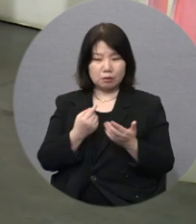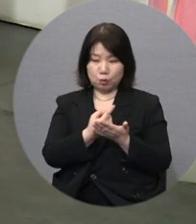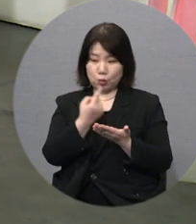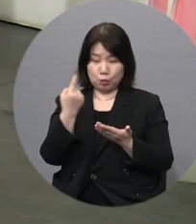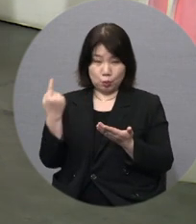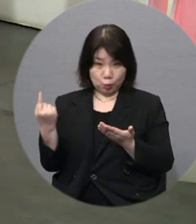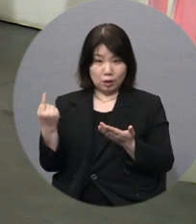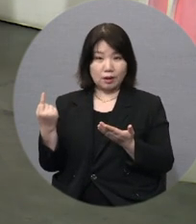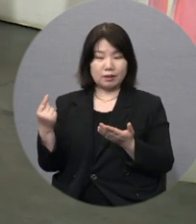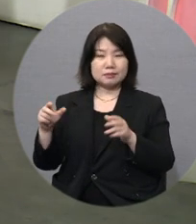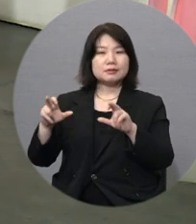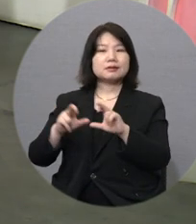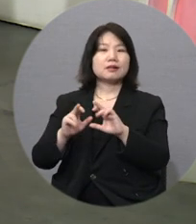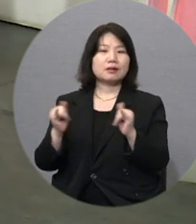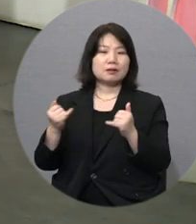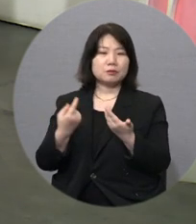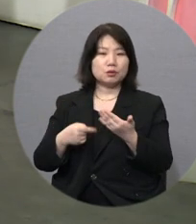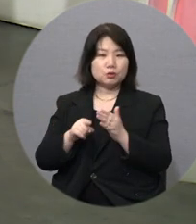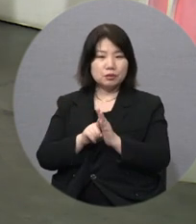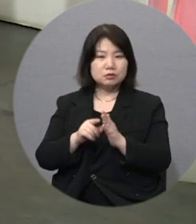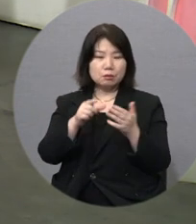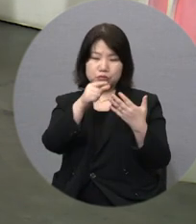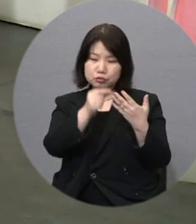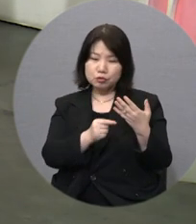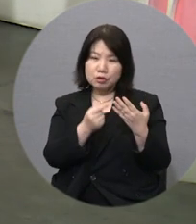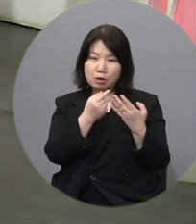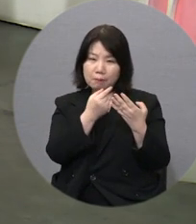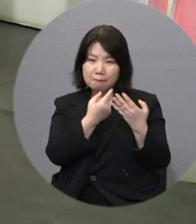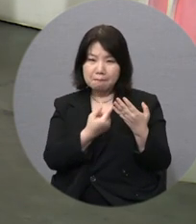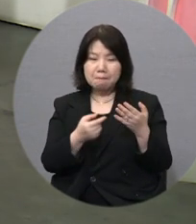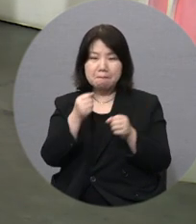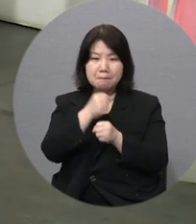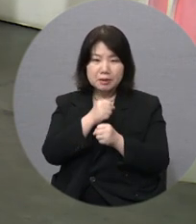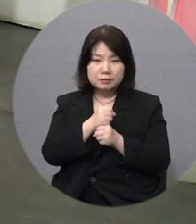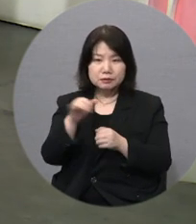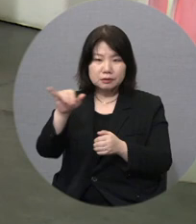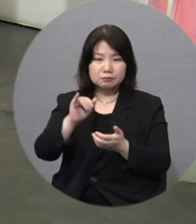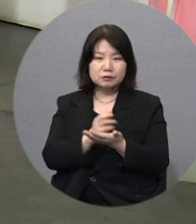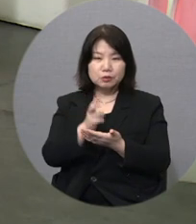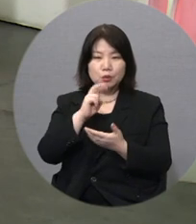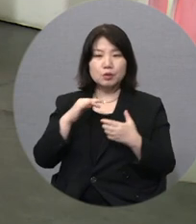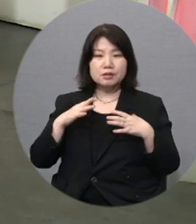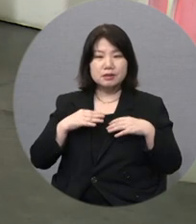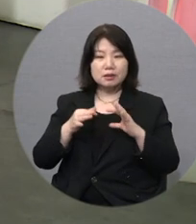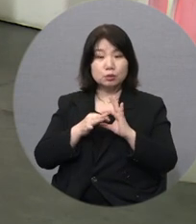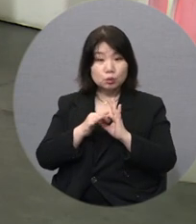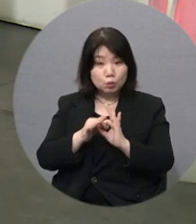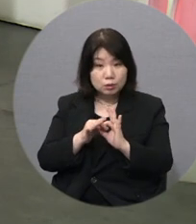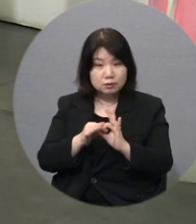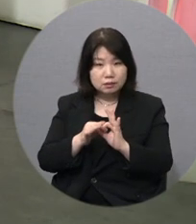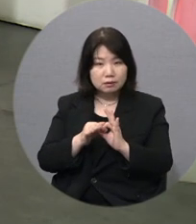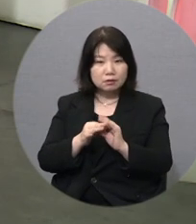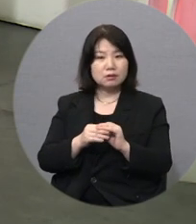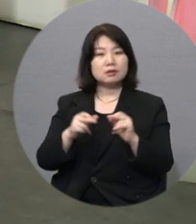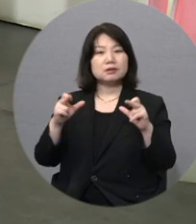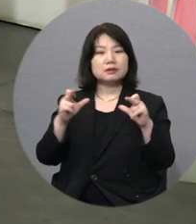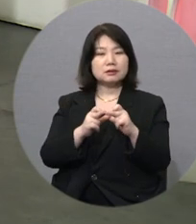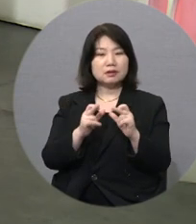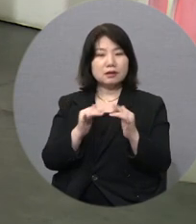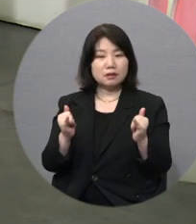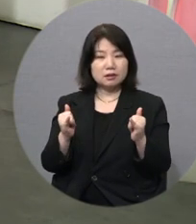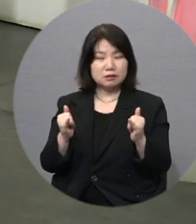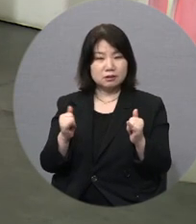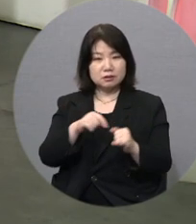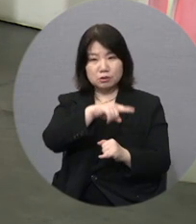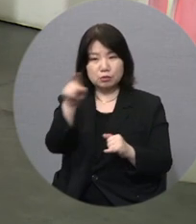계층 분들과 장애인분들을 위해서 많은 프로를 만들고 저희 또 전국 나눔 노래자랑을 통해서도 또 이렇게 장애 분들 많이